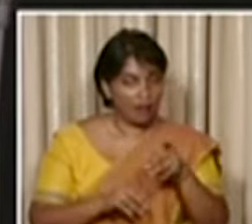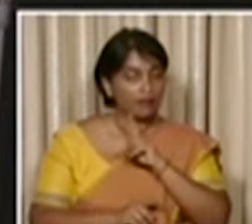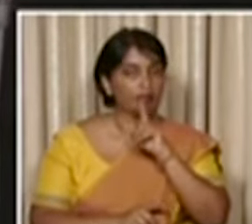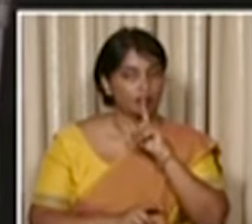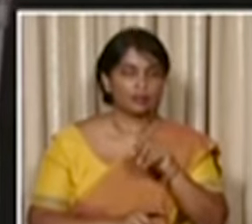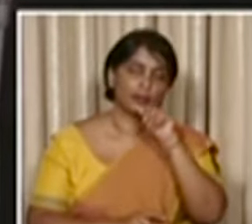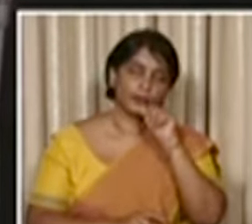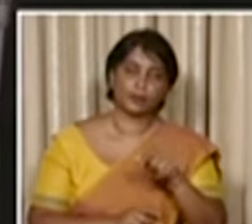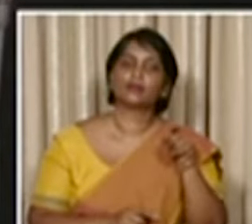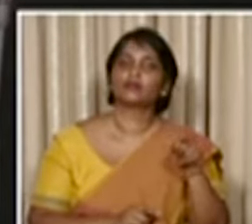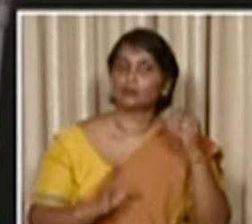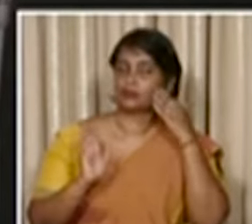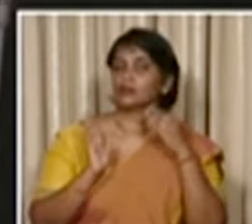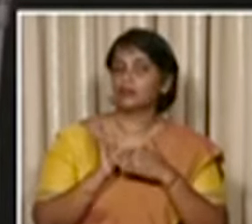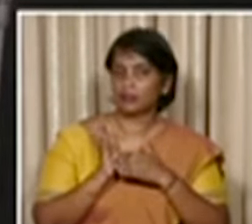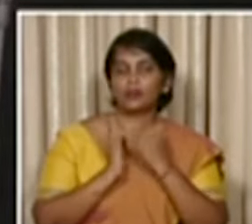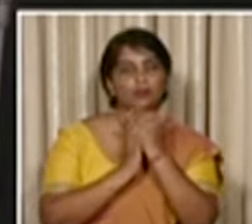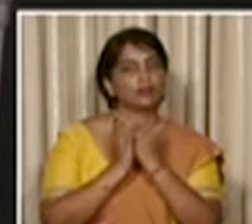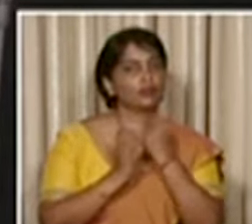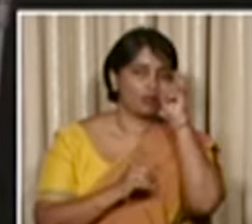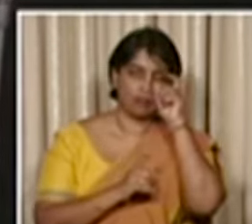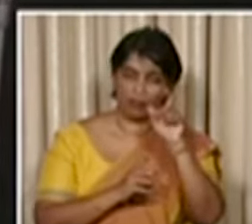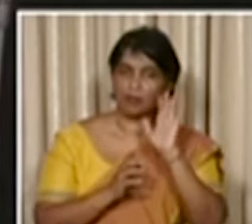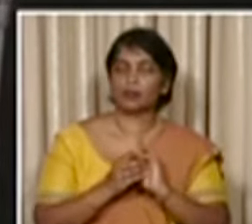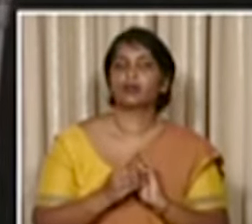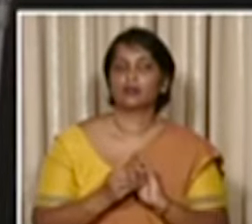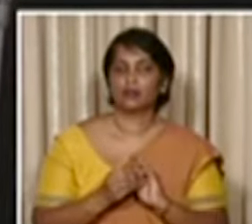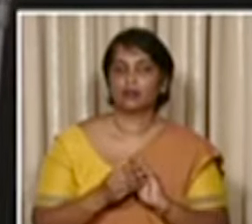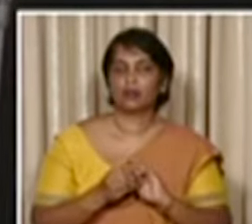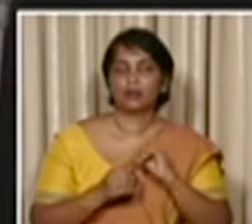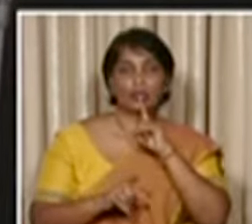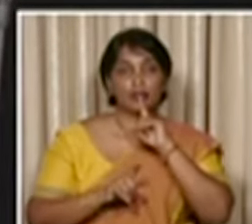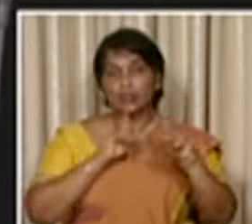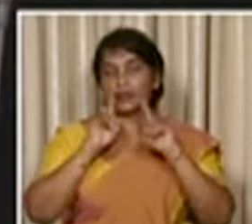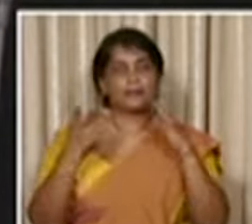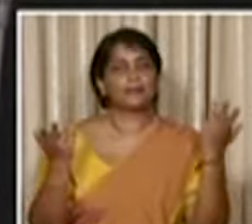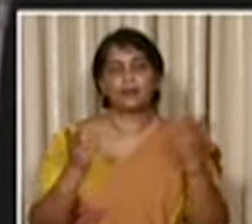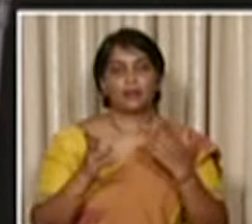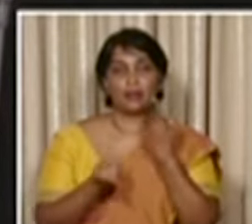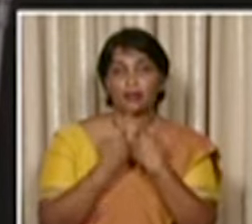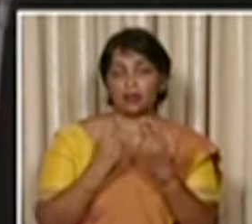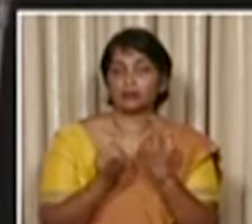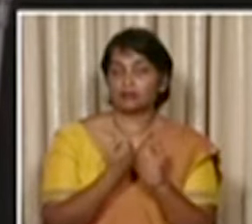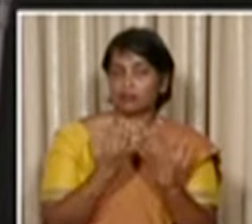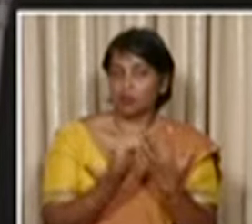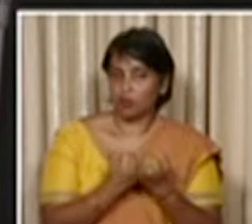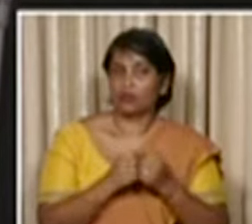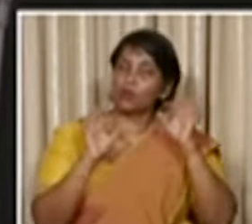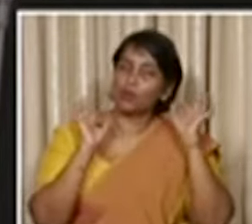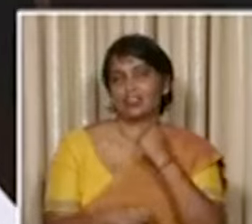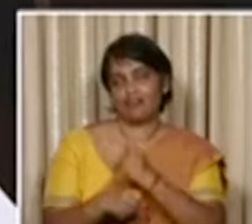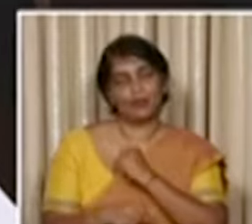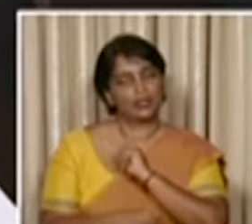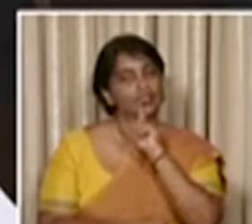ඇත්ත වශයෙන්ම ඒ පිළිබඳව කරුණු සොයා බැලිය යුතුයි. කවුරුත් කාටවත් කියන්න බෑ ඒ පිළිබඳව පරීක්ෂණ විමර්ශන කටයුතු නොකළ යුතුයි